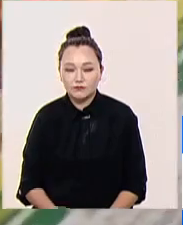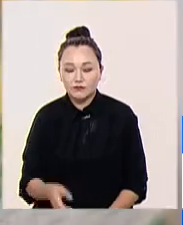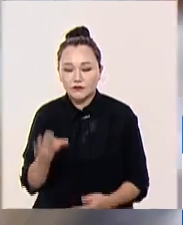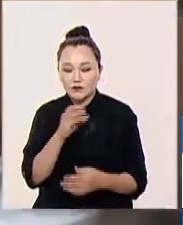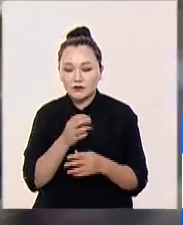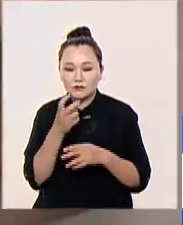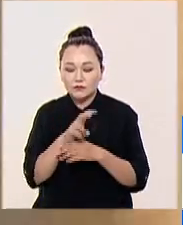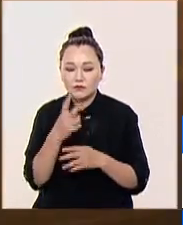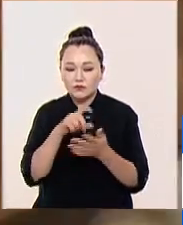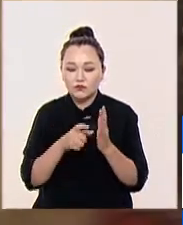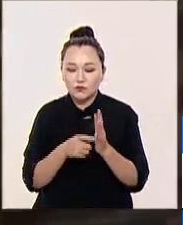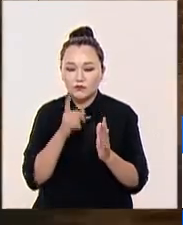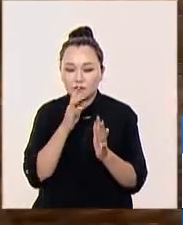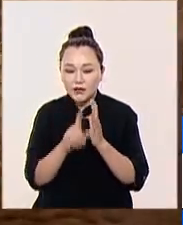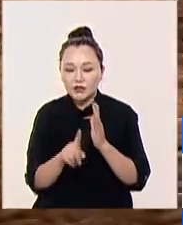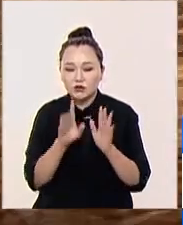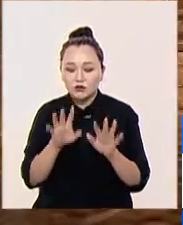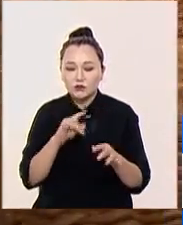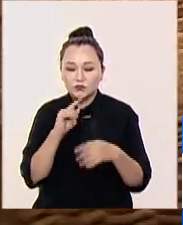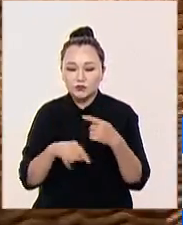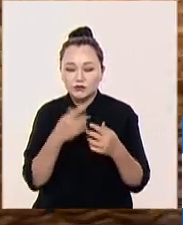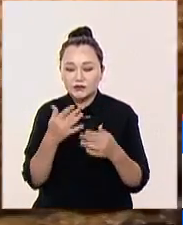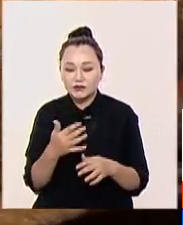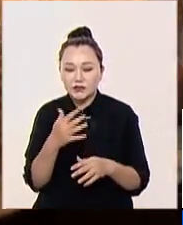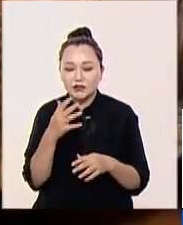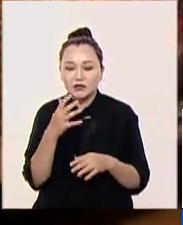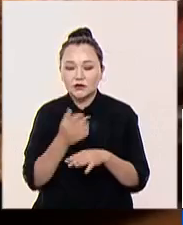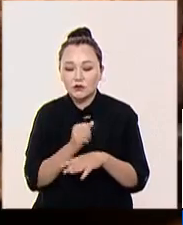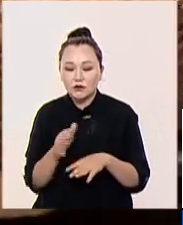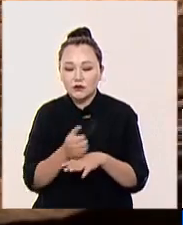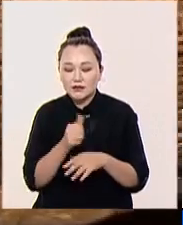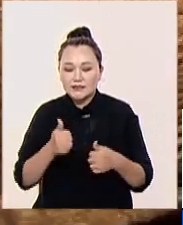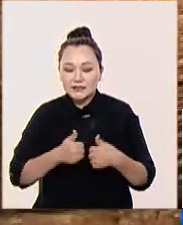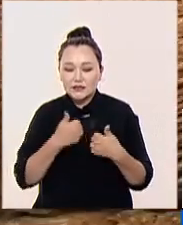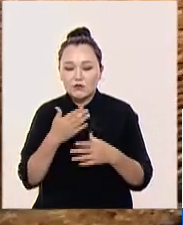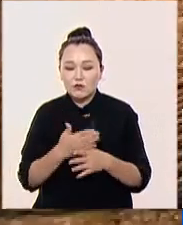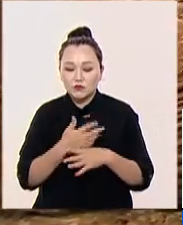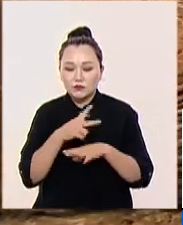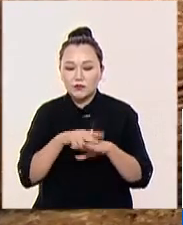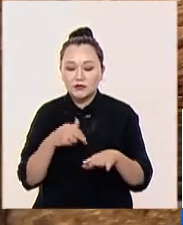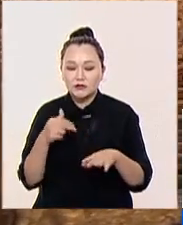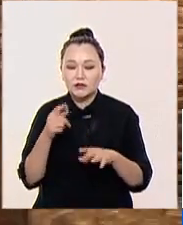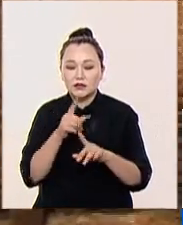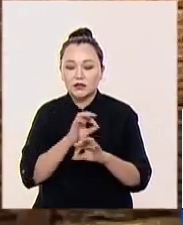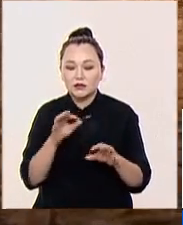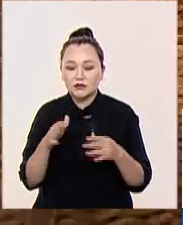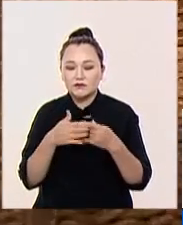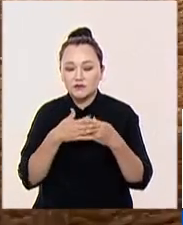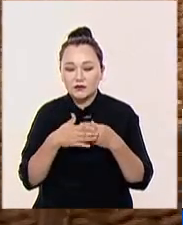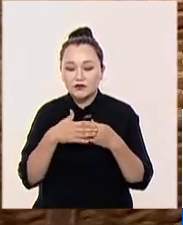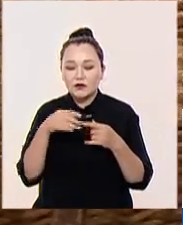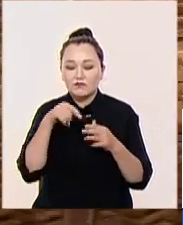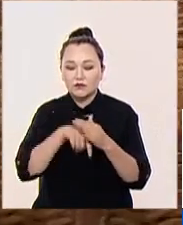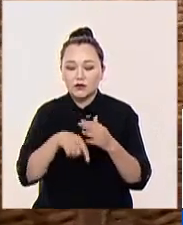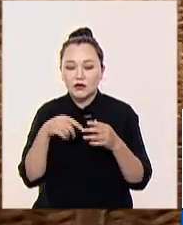Пройти в эту злополучную квартиру нам удалось лишь спустя несколько неудачных попыток, и то с помощью участковых. Они говорят, что дверь была заперта изнутри,